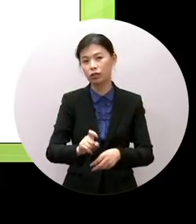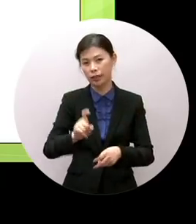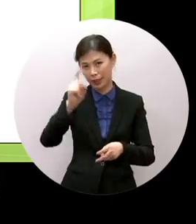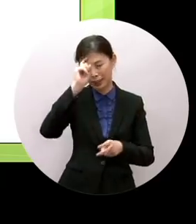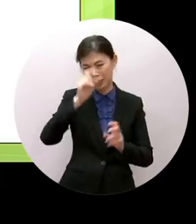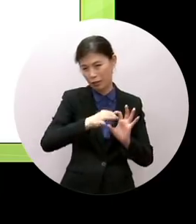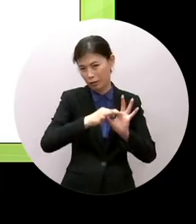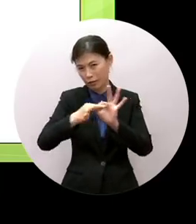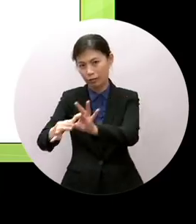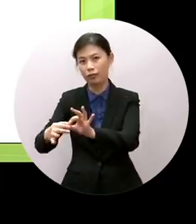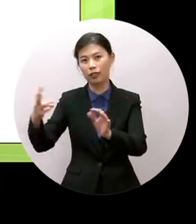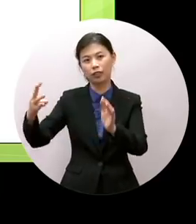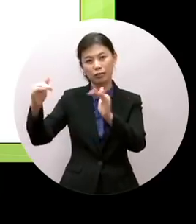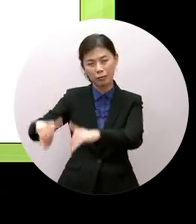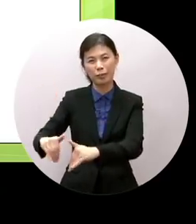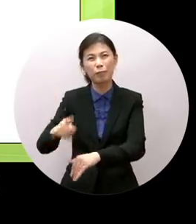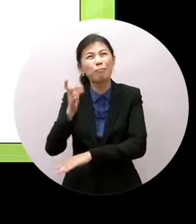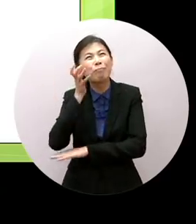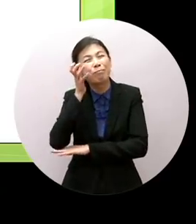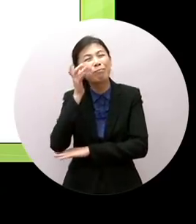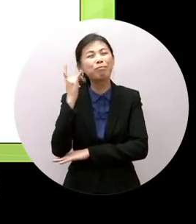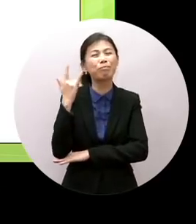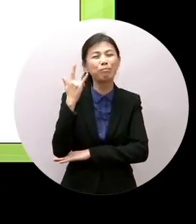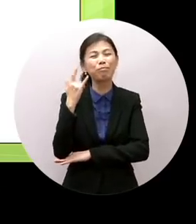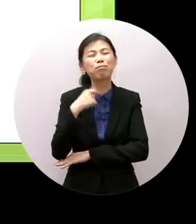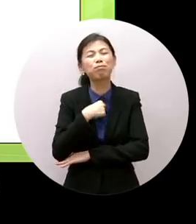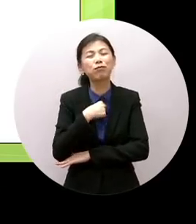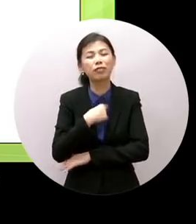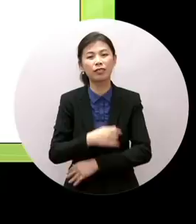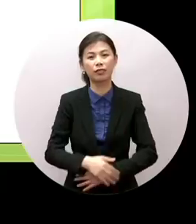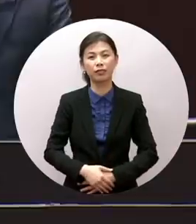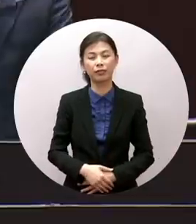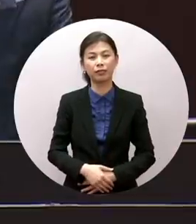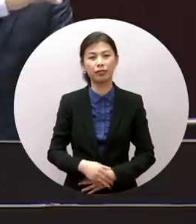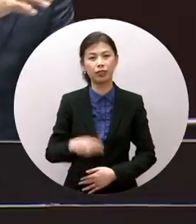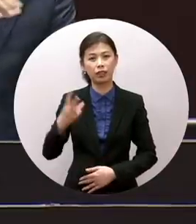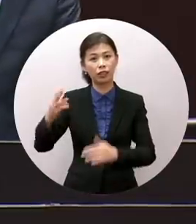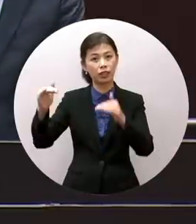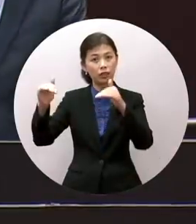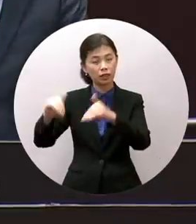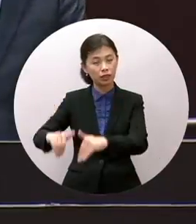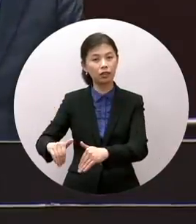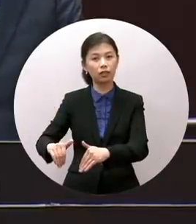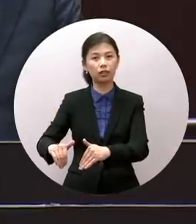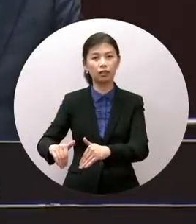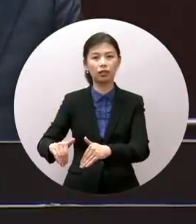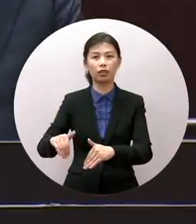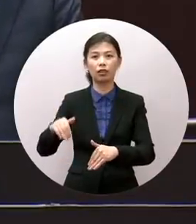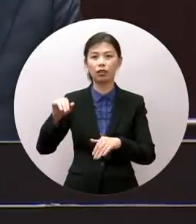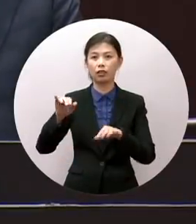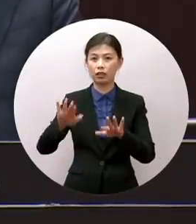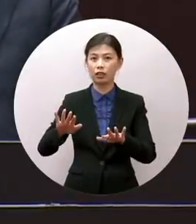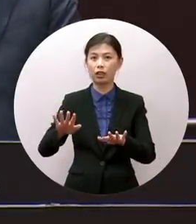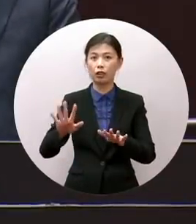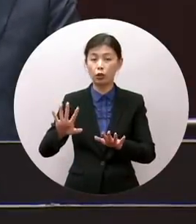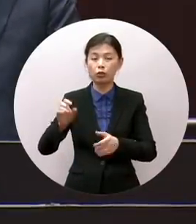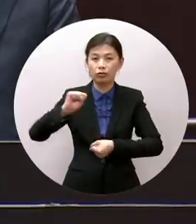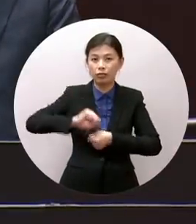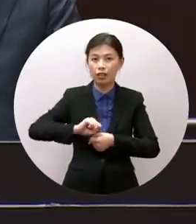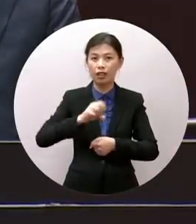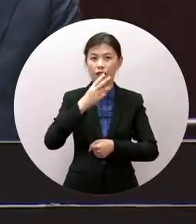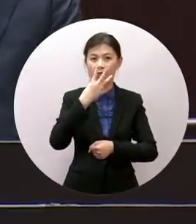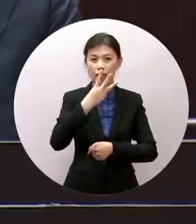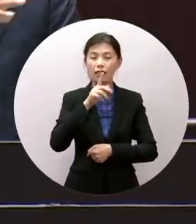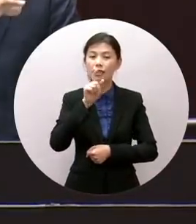三峡，这是三峡人吼，大家共同哦一寄望。尤其呢，咱三峡即马过这条三零捷运线，这条三零捷运